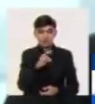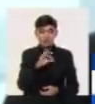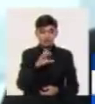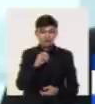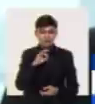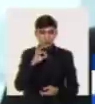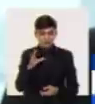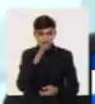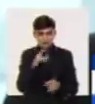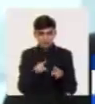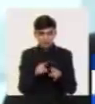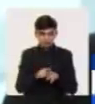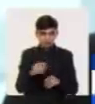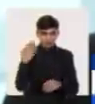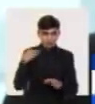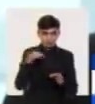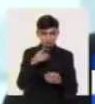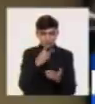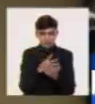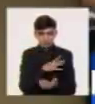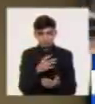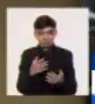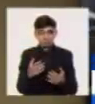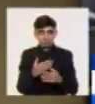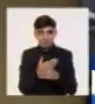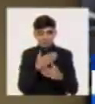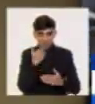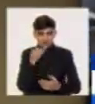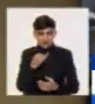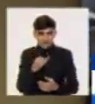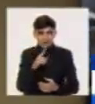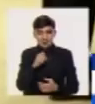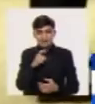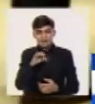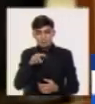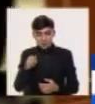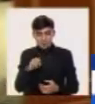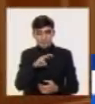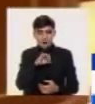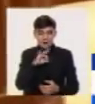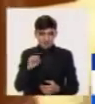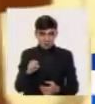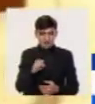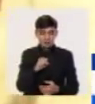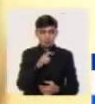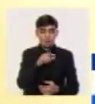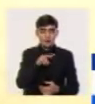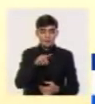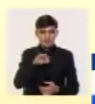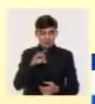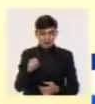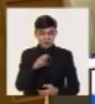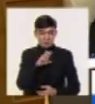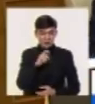мәжілісте отыруына кезінде көтерген бастамасы да көмектесе алмаған сияқты. Ал Зағипа Балиева, Майра Айсина, Гүлмира Исимбаева,